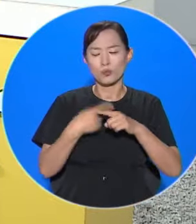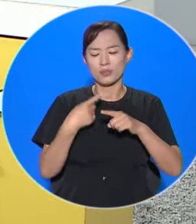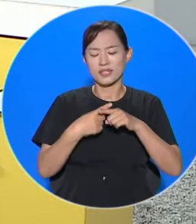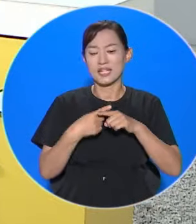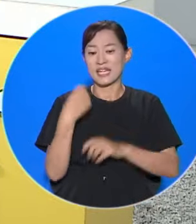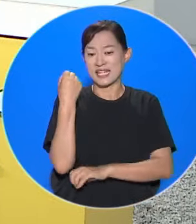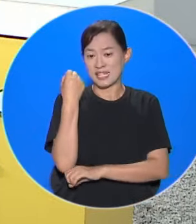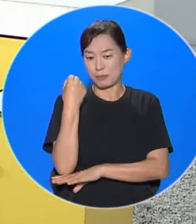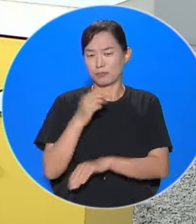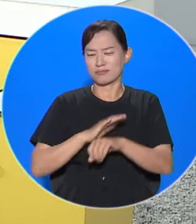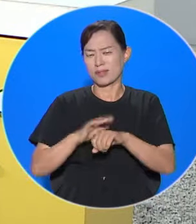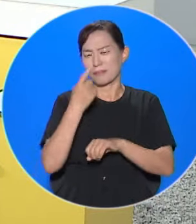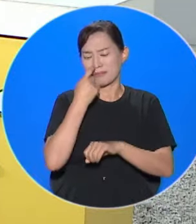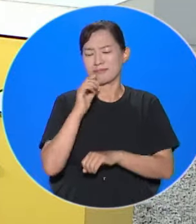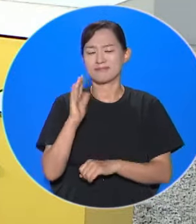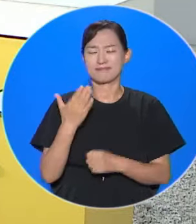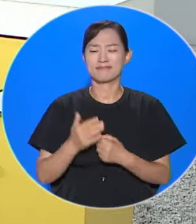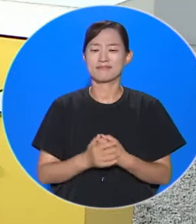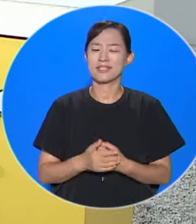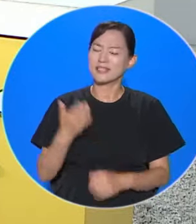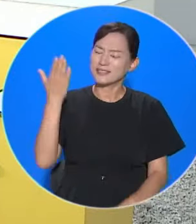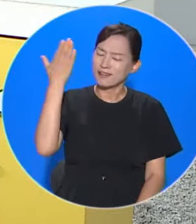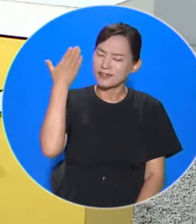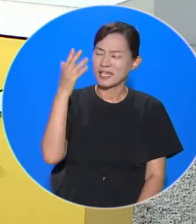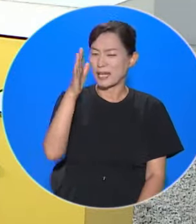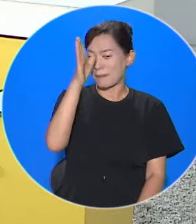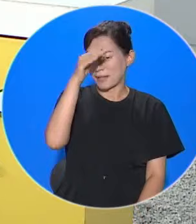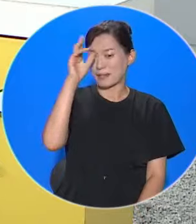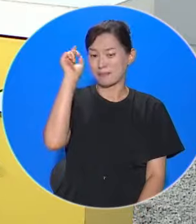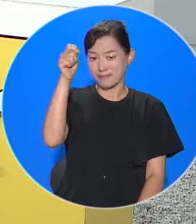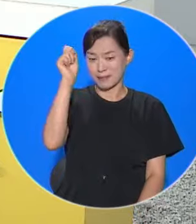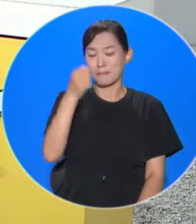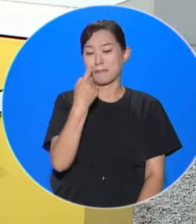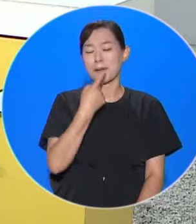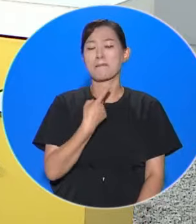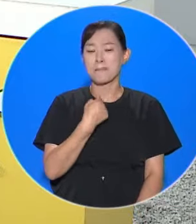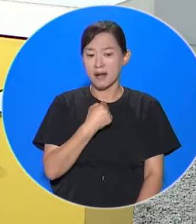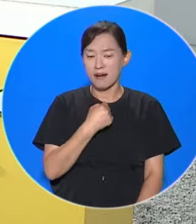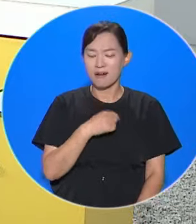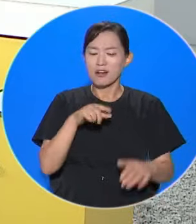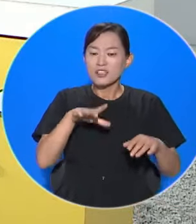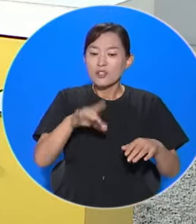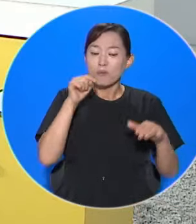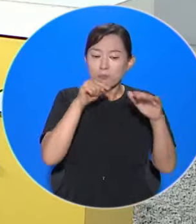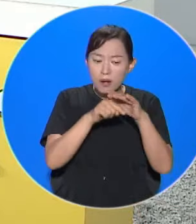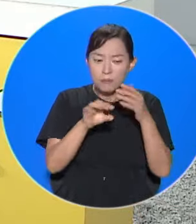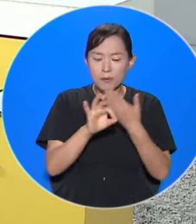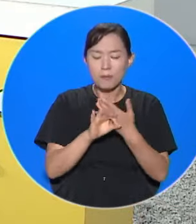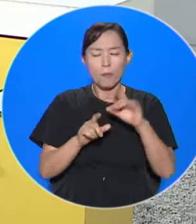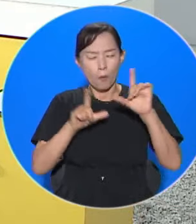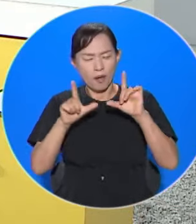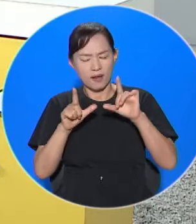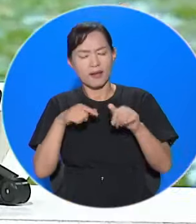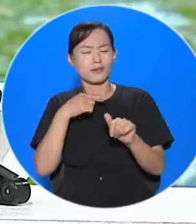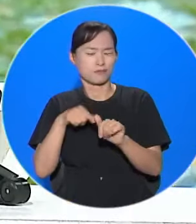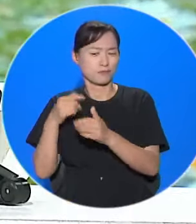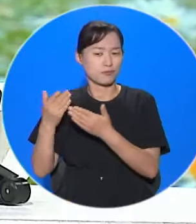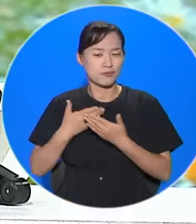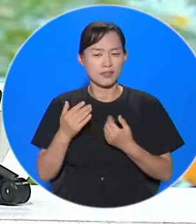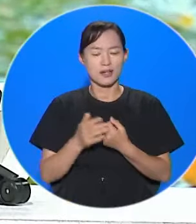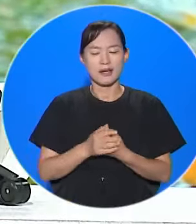기본기가 잘 돼야 합니다. 제가 예전에 배드민턴을 배웠는데요. 처음 가면 폼을 가르쳐줍니다.